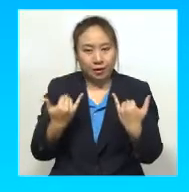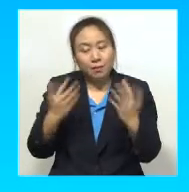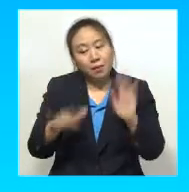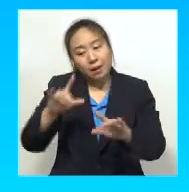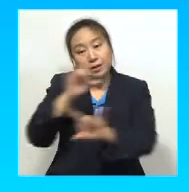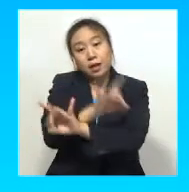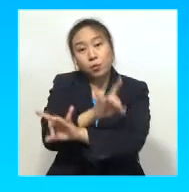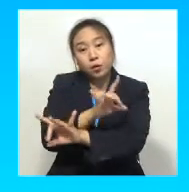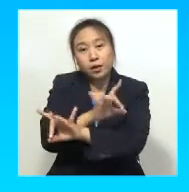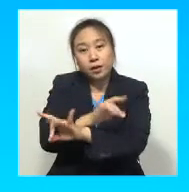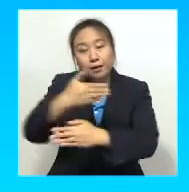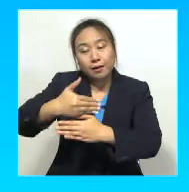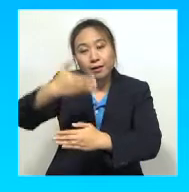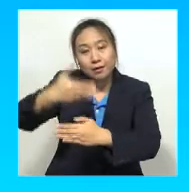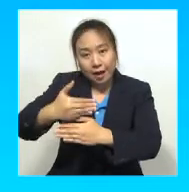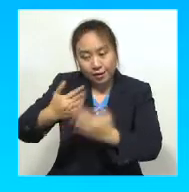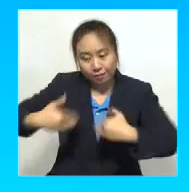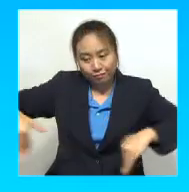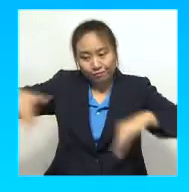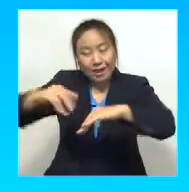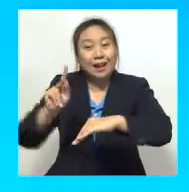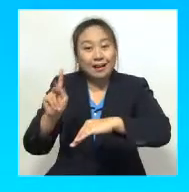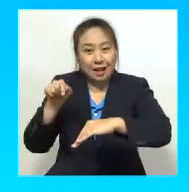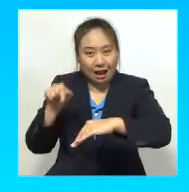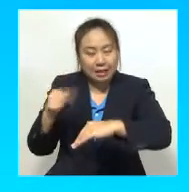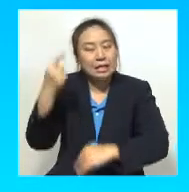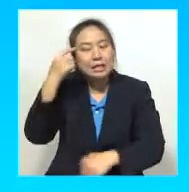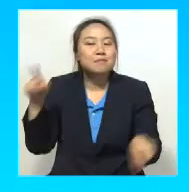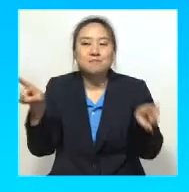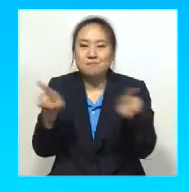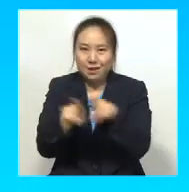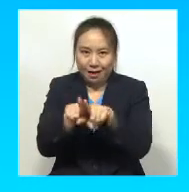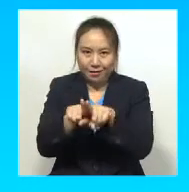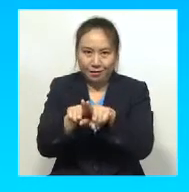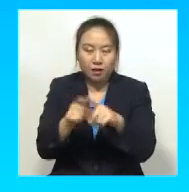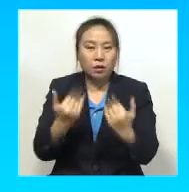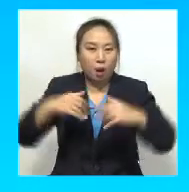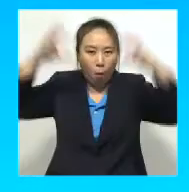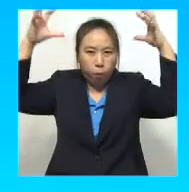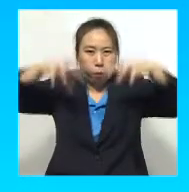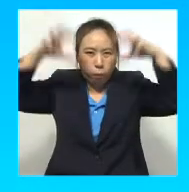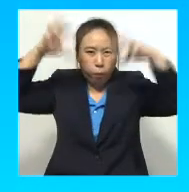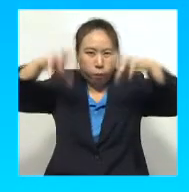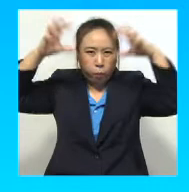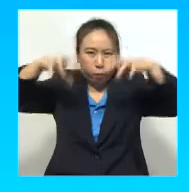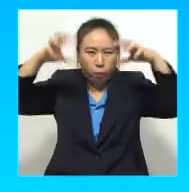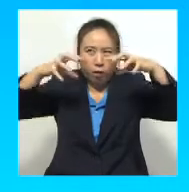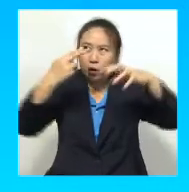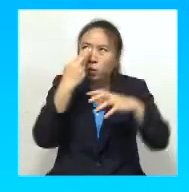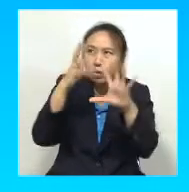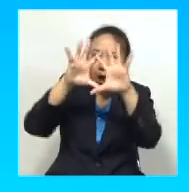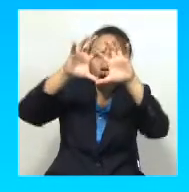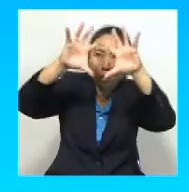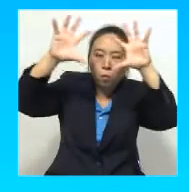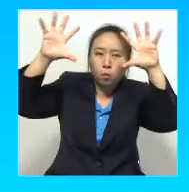ย่างที่ผู้แทนทางกรมอุตุบวกกับทางสสนกตรงกันครับว่าน้ำฝนที่ตกมันมีต จับกลุ่มเมฆนะครับ